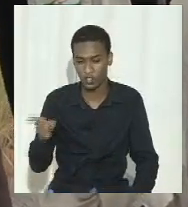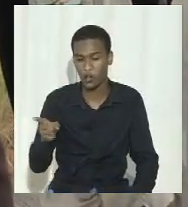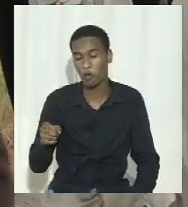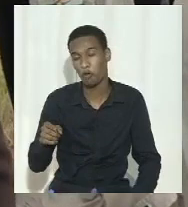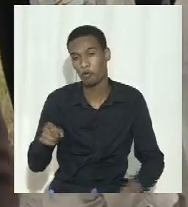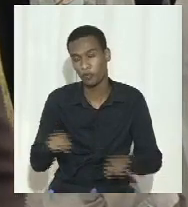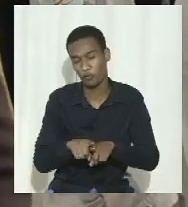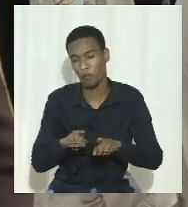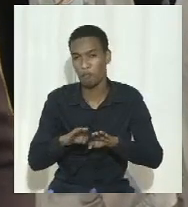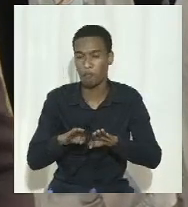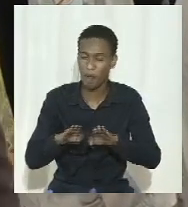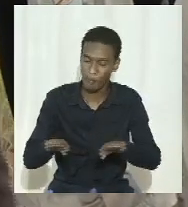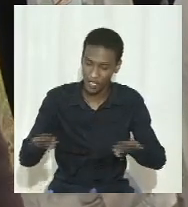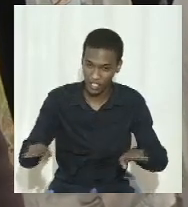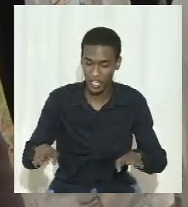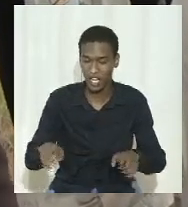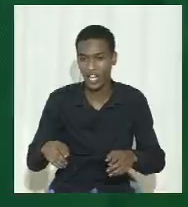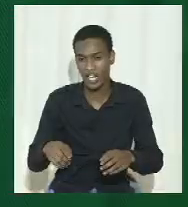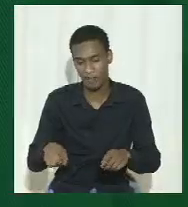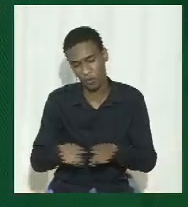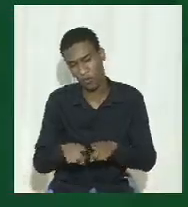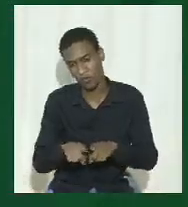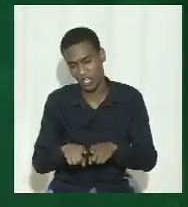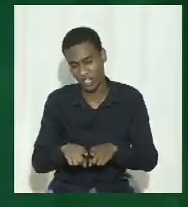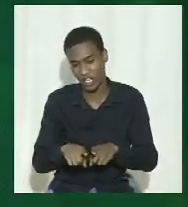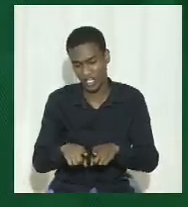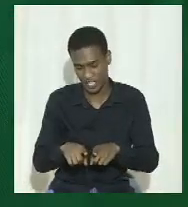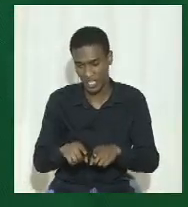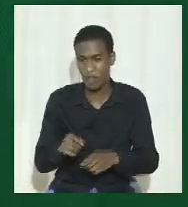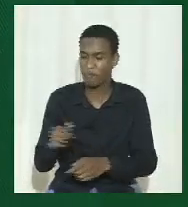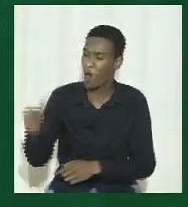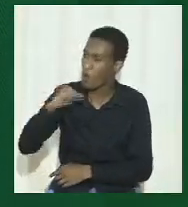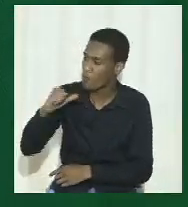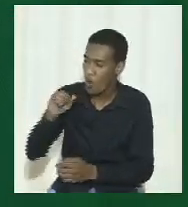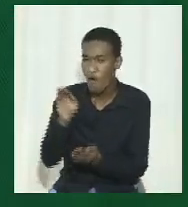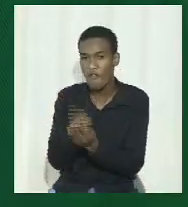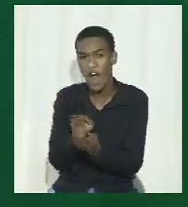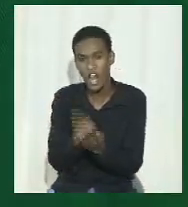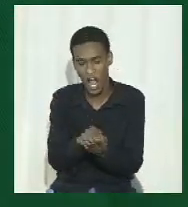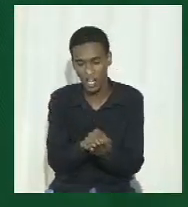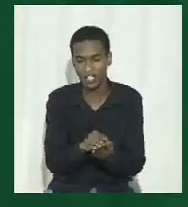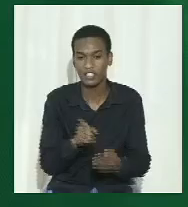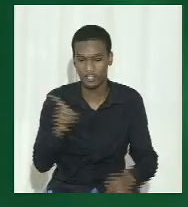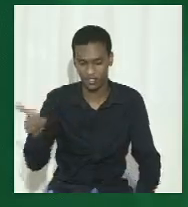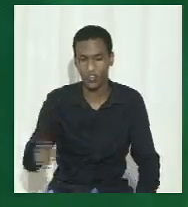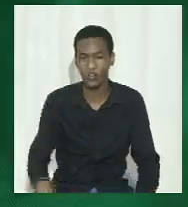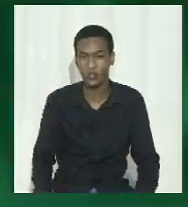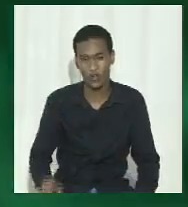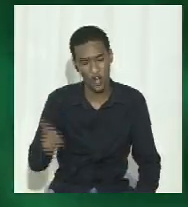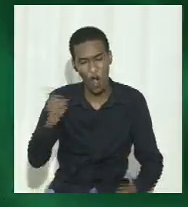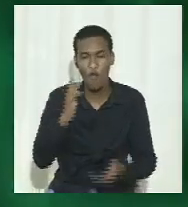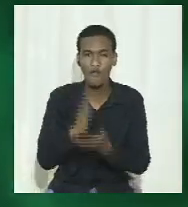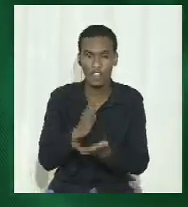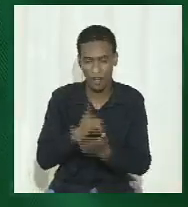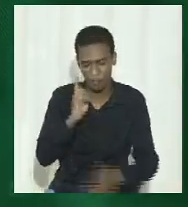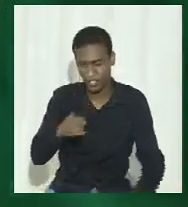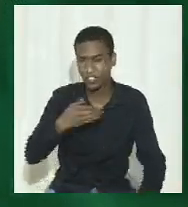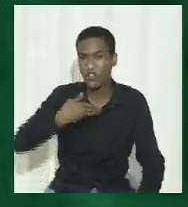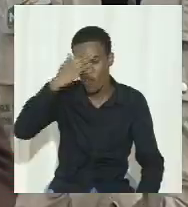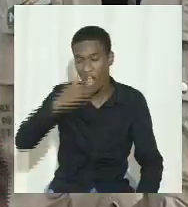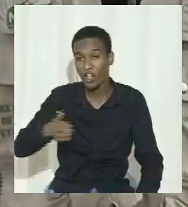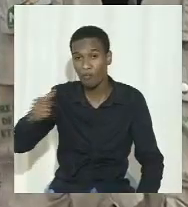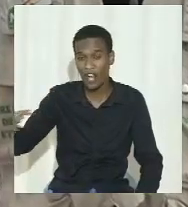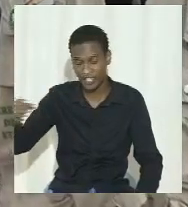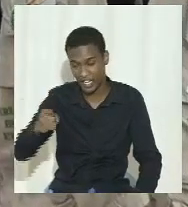amin'ity valala ity ary tonga eto zahay de fa mametraka ny marina fa misy ekipa anakiray ato fa hampiana ekipa ray hafa